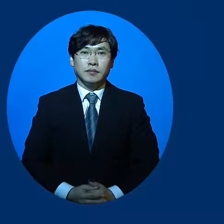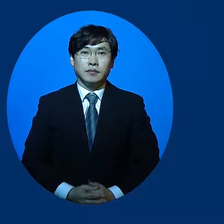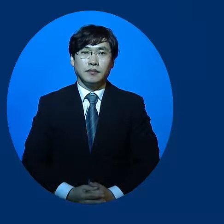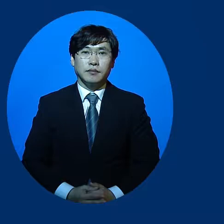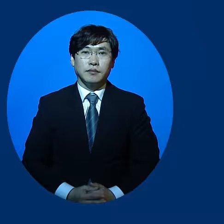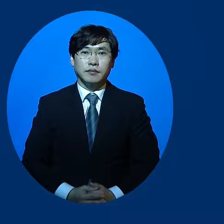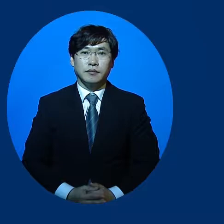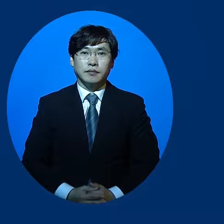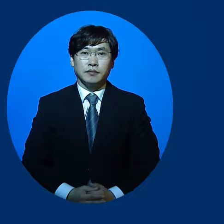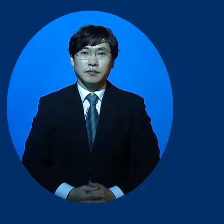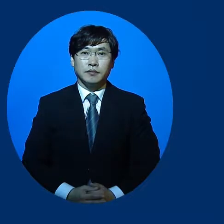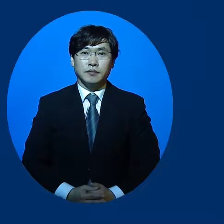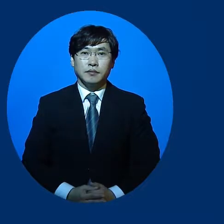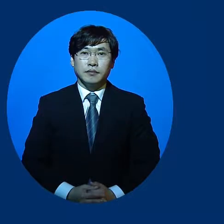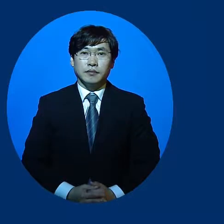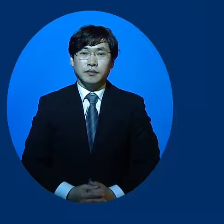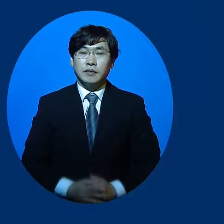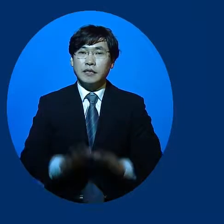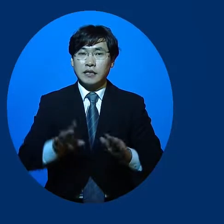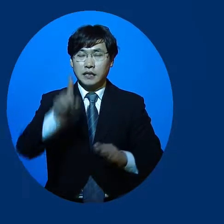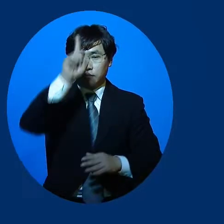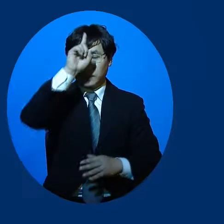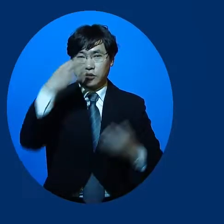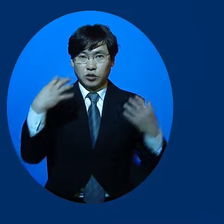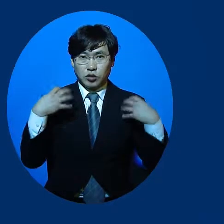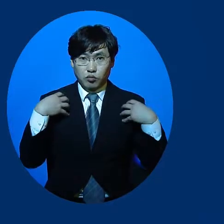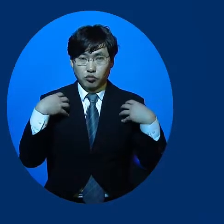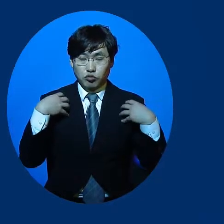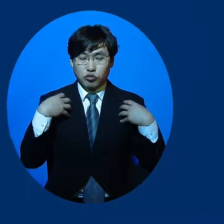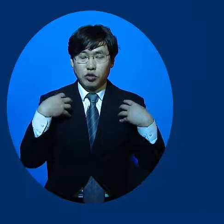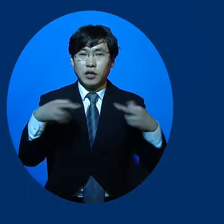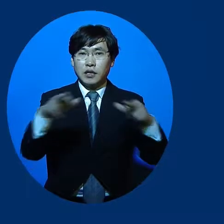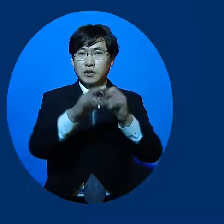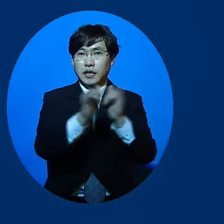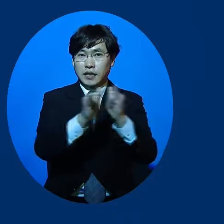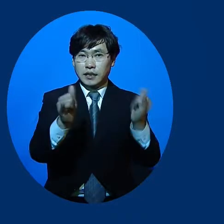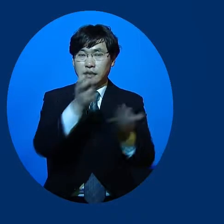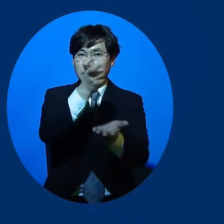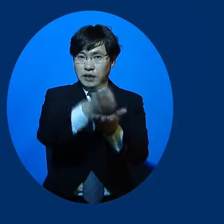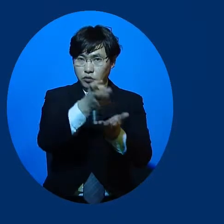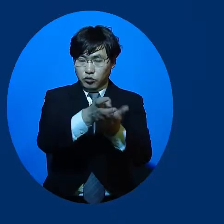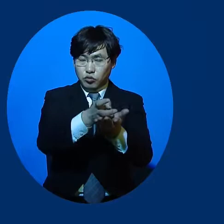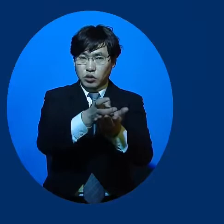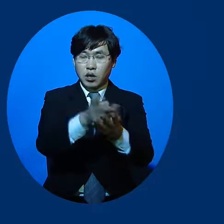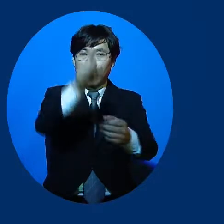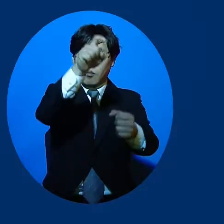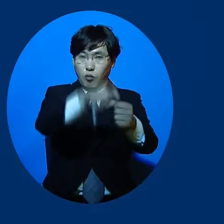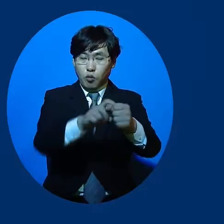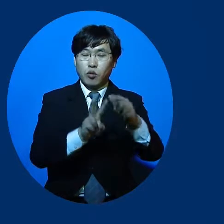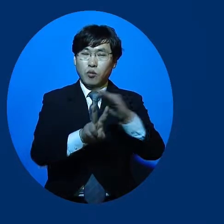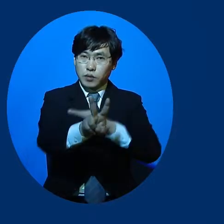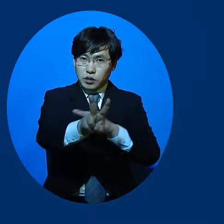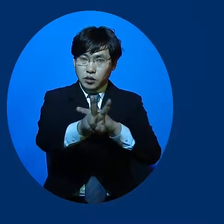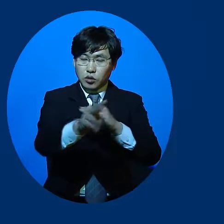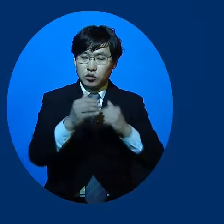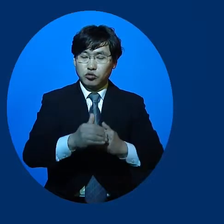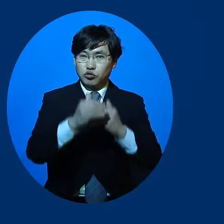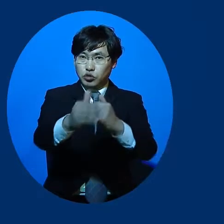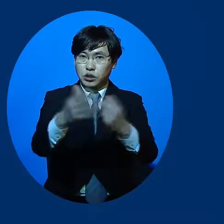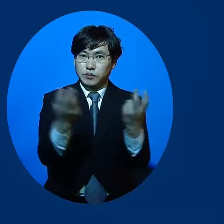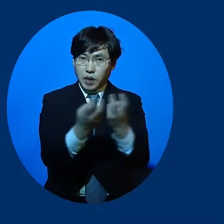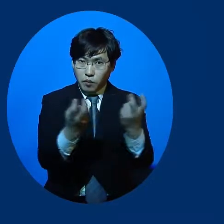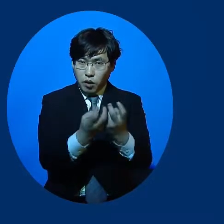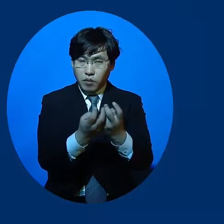지금 보시는 화면은 현 정부의 장애인 체육 정책으로 비전, 목표, 기본 방향, 추진 전략 및